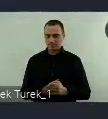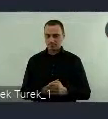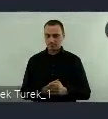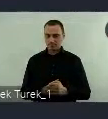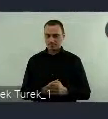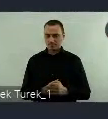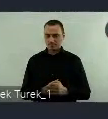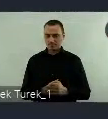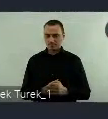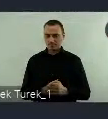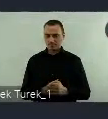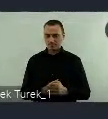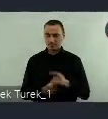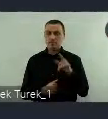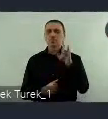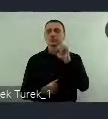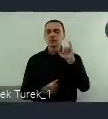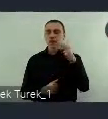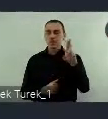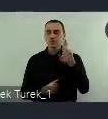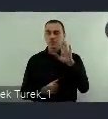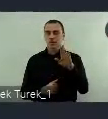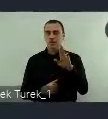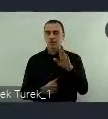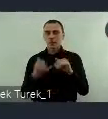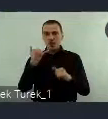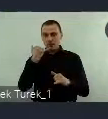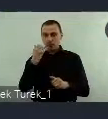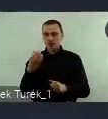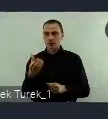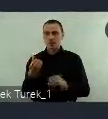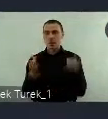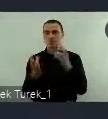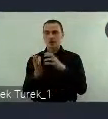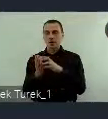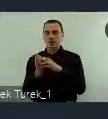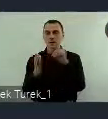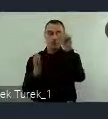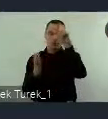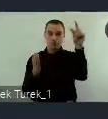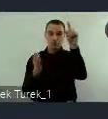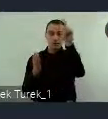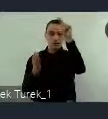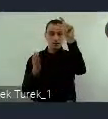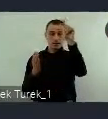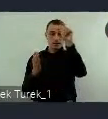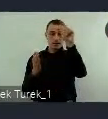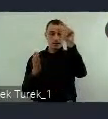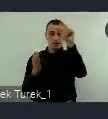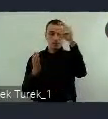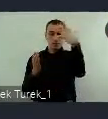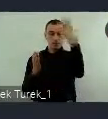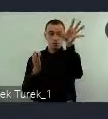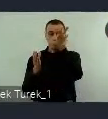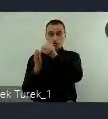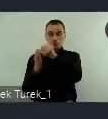pokażę Janek ma w ręku telefon zupełnie aplikacją nad drzwiami przy których stoi umieszczony jest wyznacznik